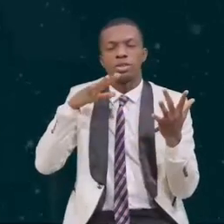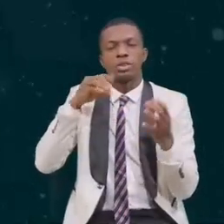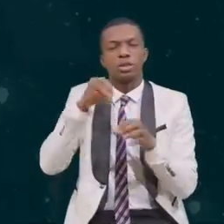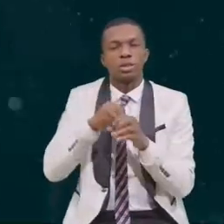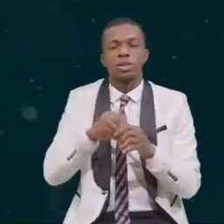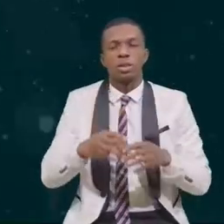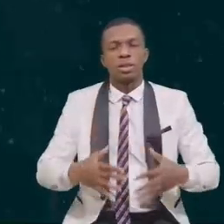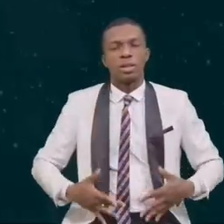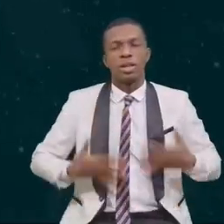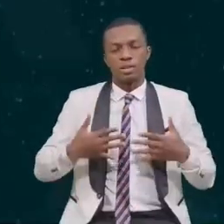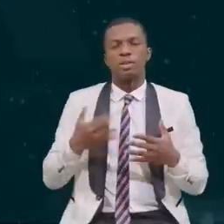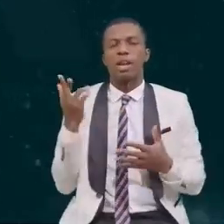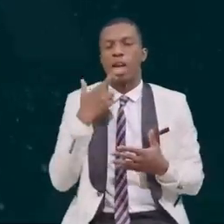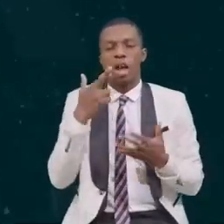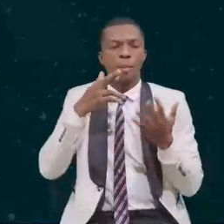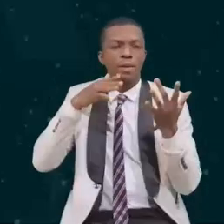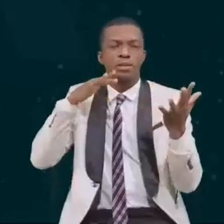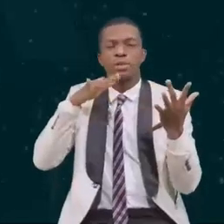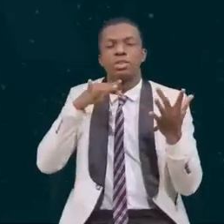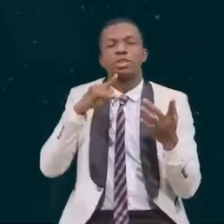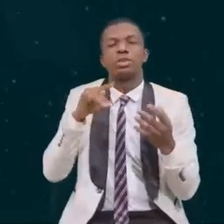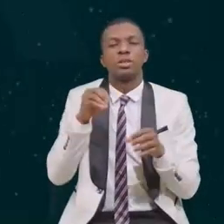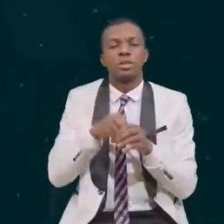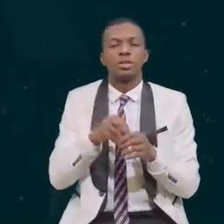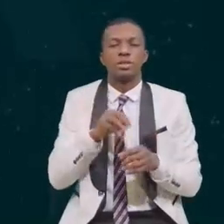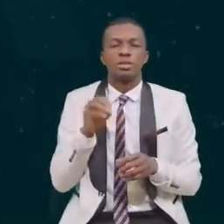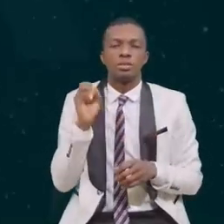Il y a des priorités dans le ministère. Vous devez veiller